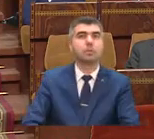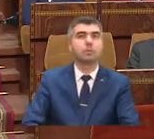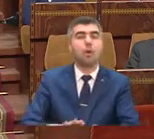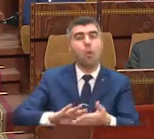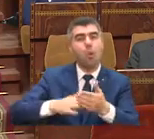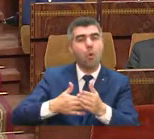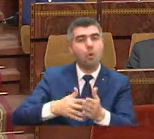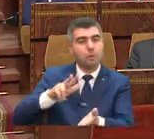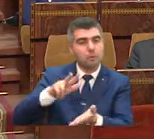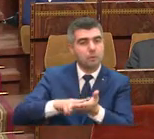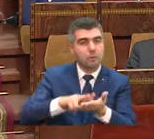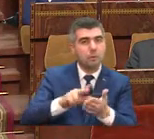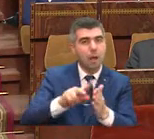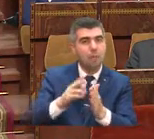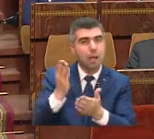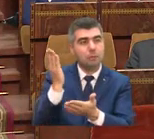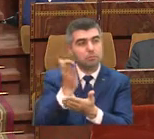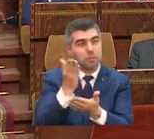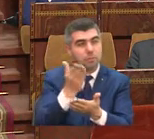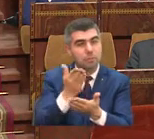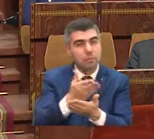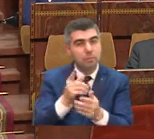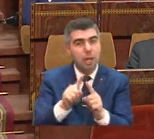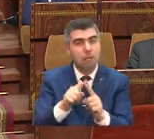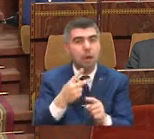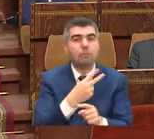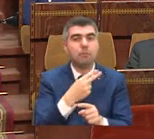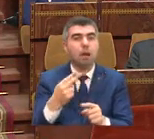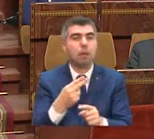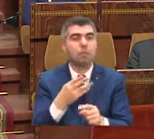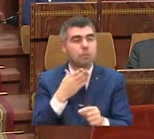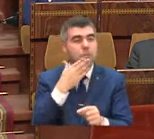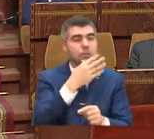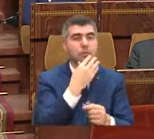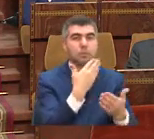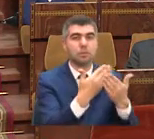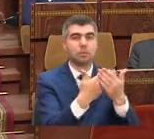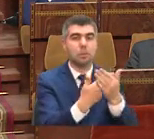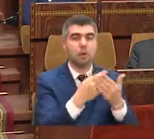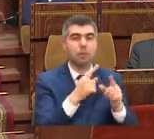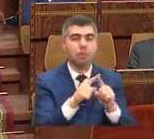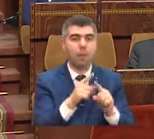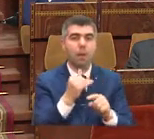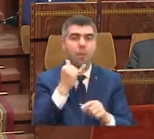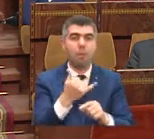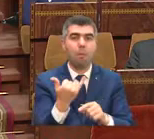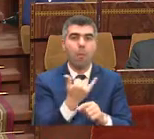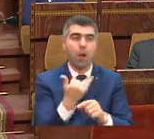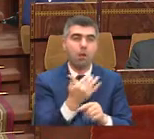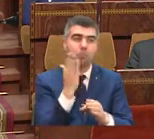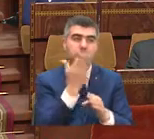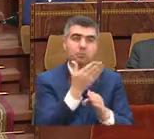القرارات ديال الهدم، إلى الآن لم ينفذ القرار. نطلب منكم سيد الوزير التدخل لهدم هذه البناية العشوائية. شكرا.